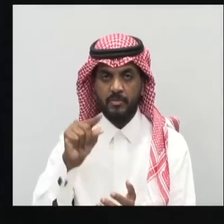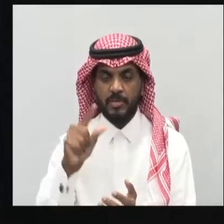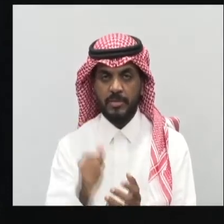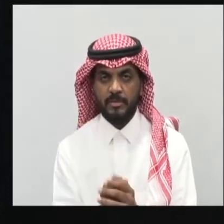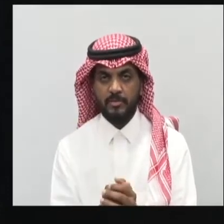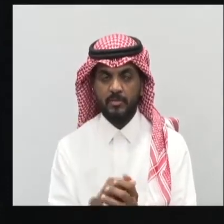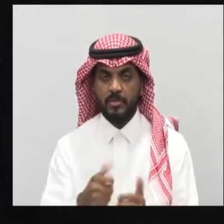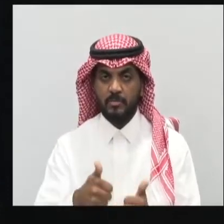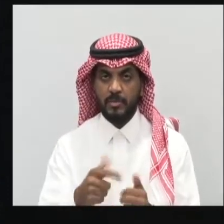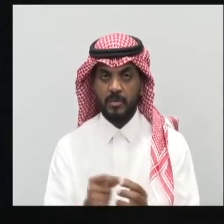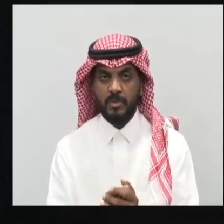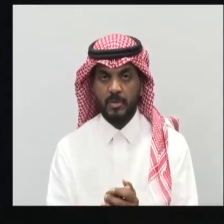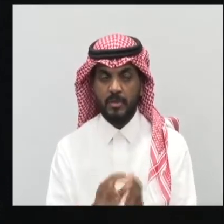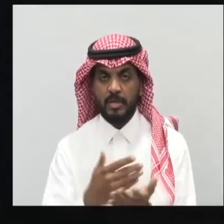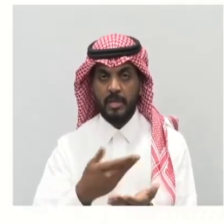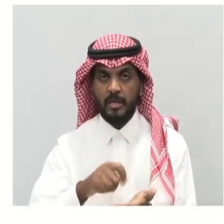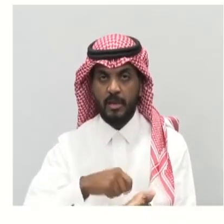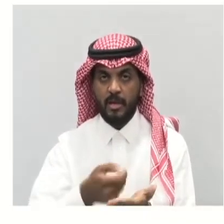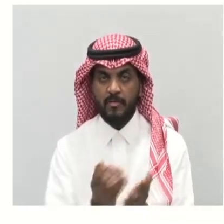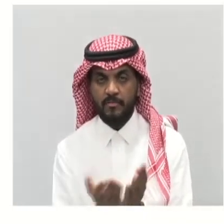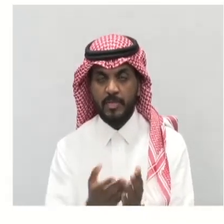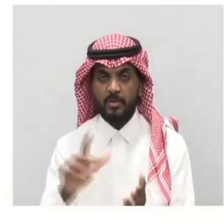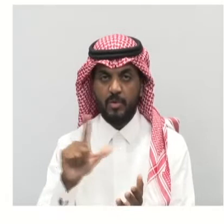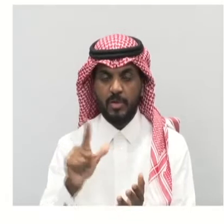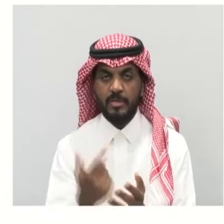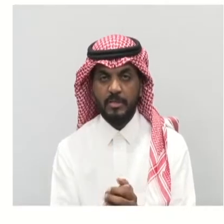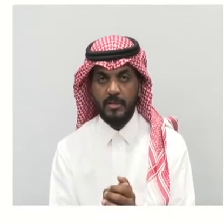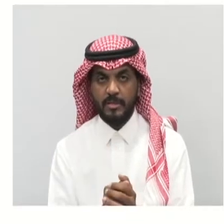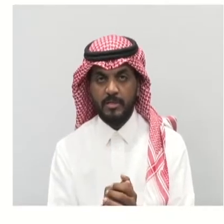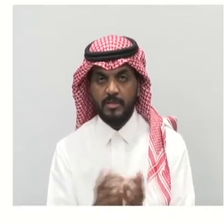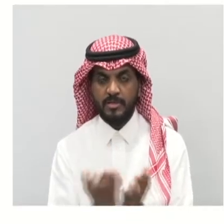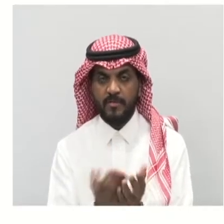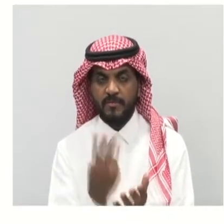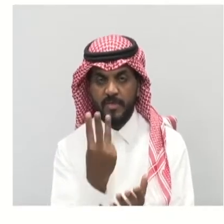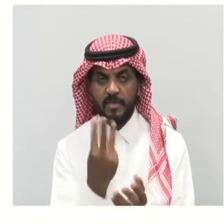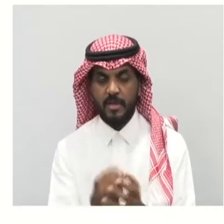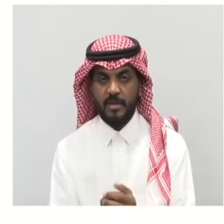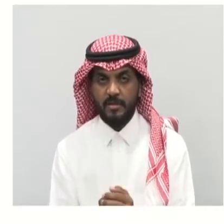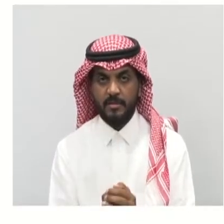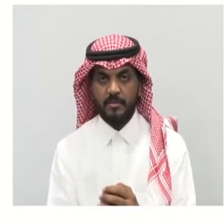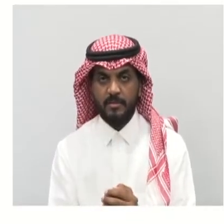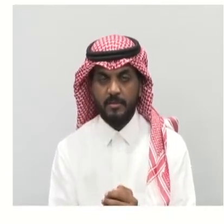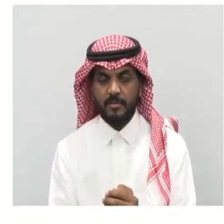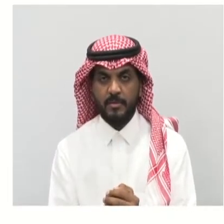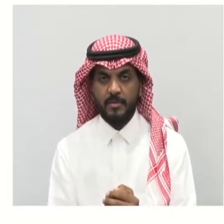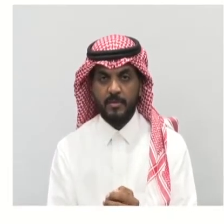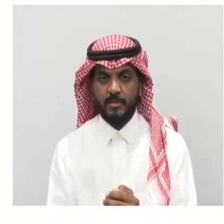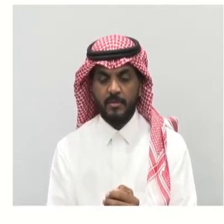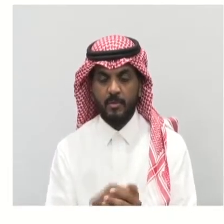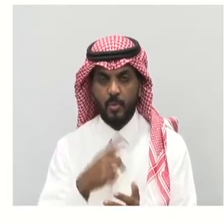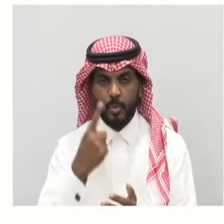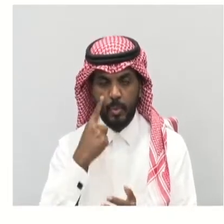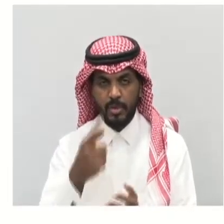أحسنتم يا راعين، غلاف مادة لغتي للصف الثالث الابتدائي. وهنا